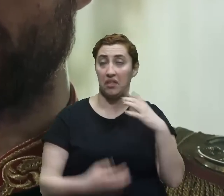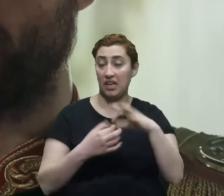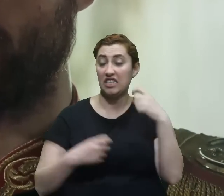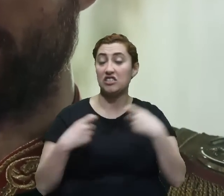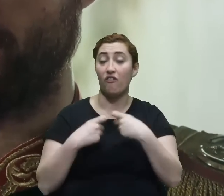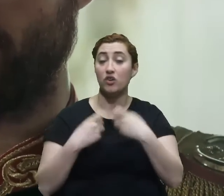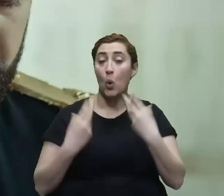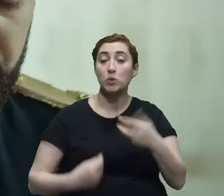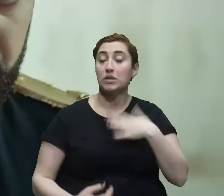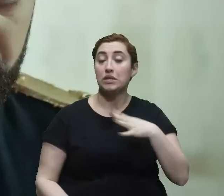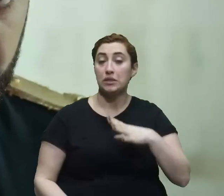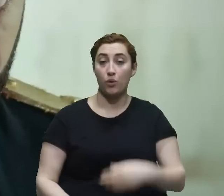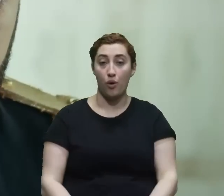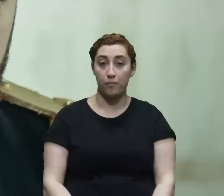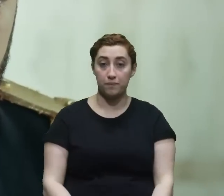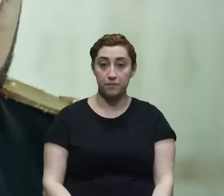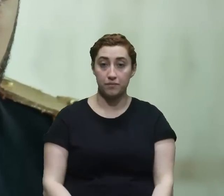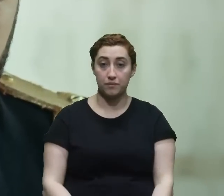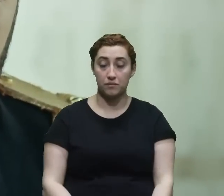birileri savaş istiyor.